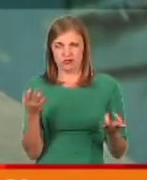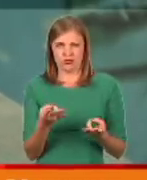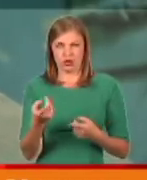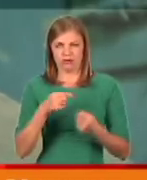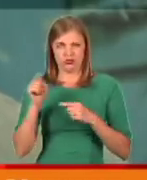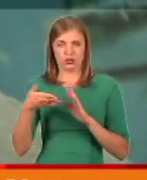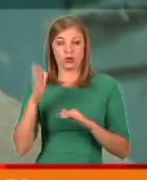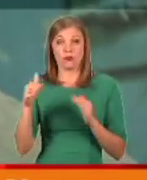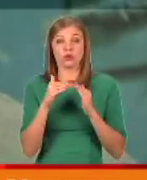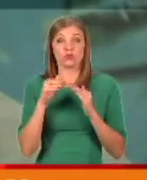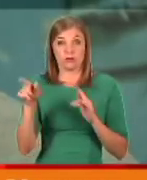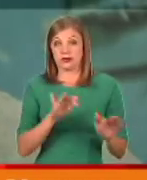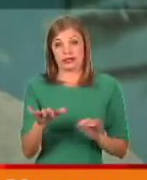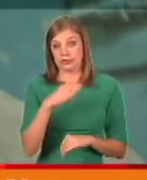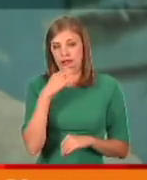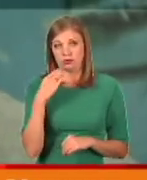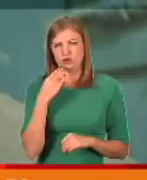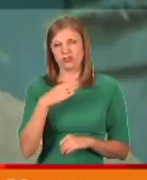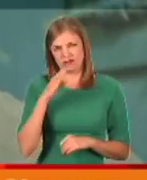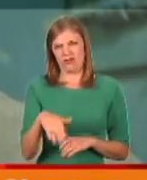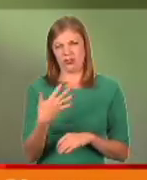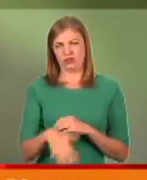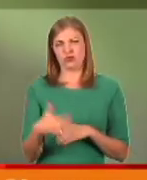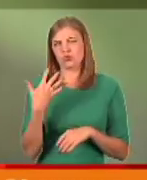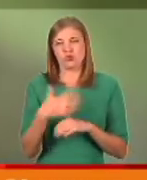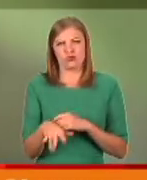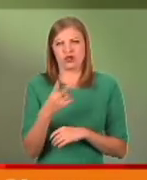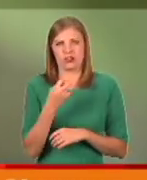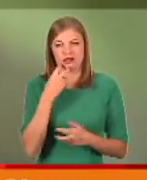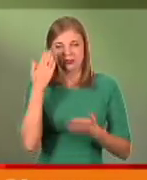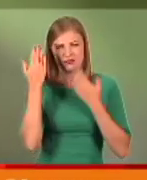Дел много дома. Хватит уже. Уже не смешно.